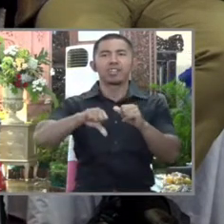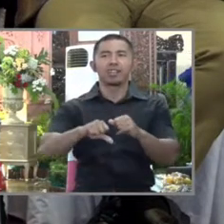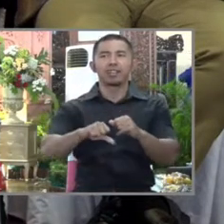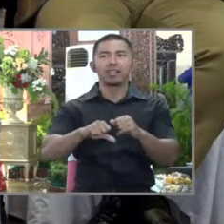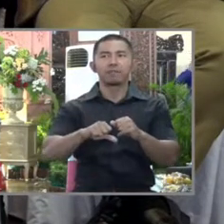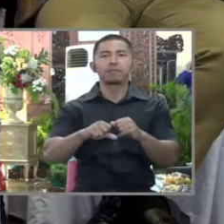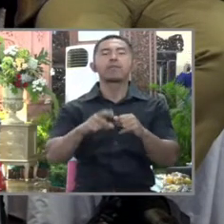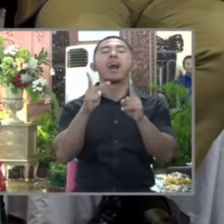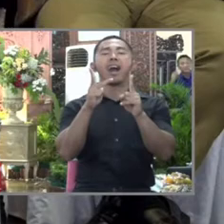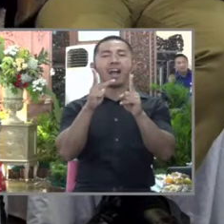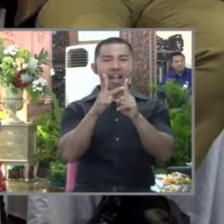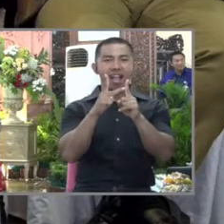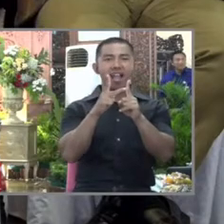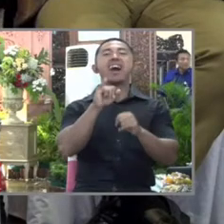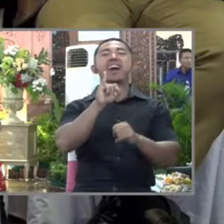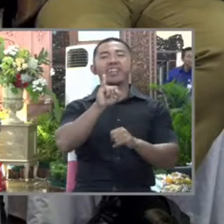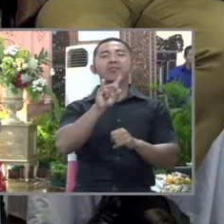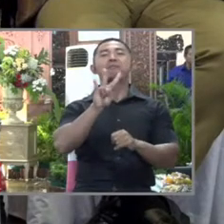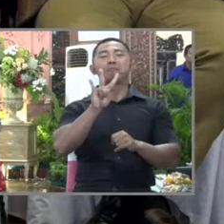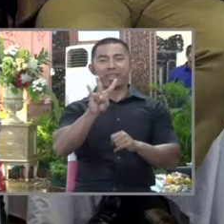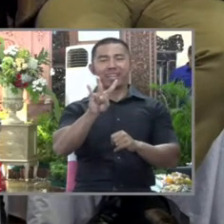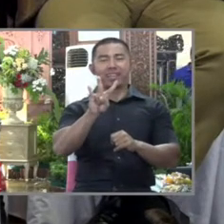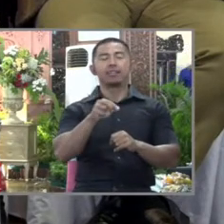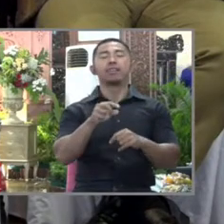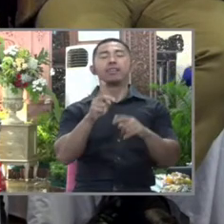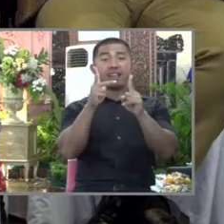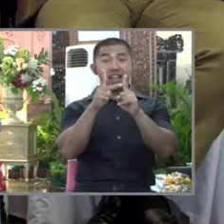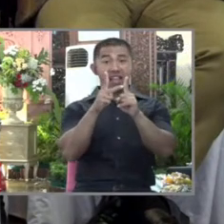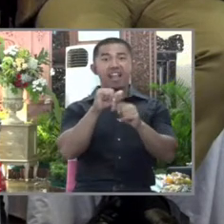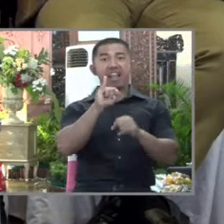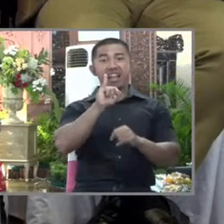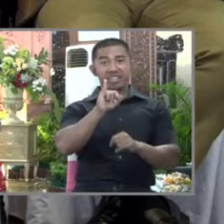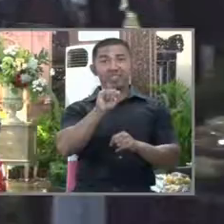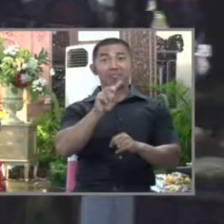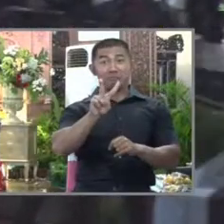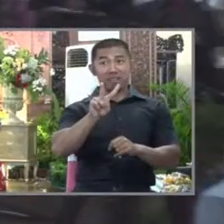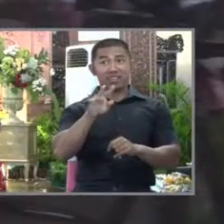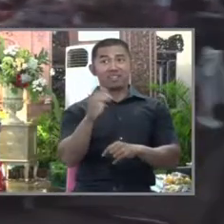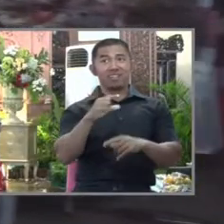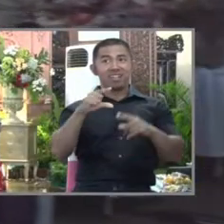HIV AIDS, ah, bagus, di sini banyak. Oke, okay, cukup.